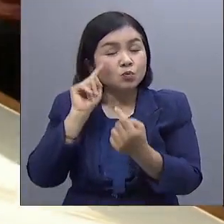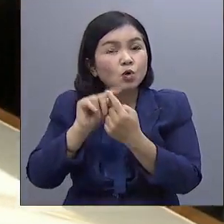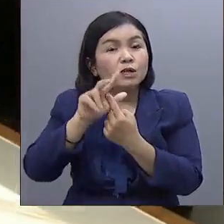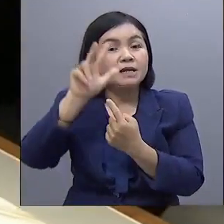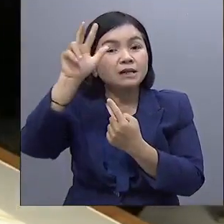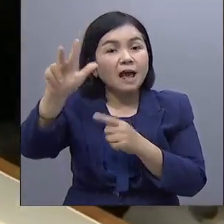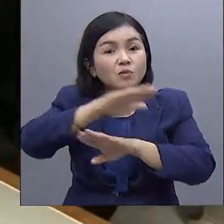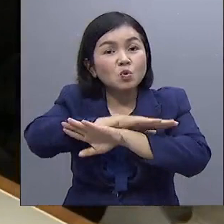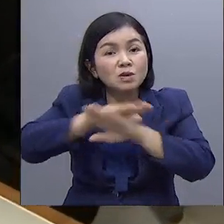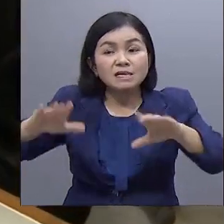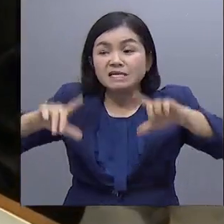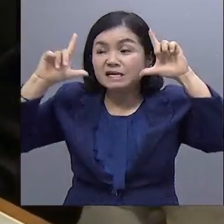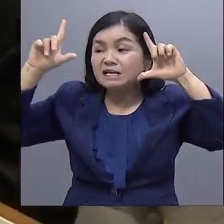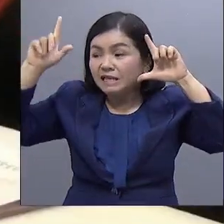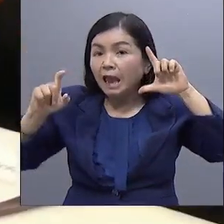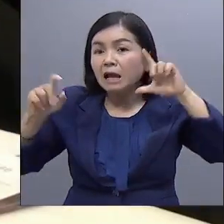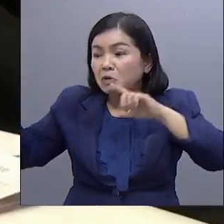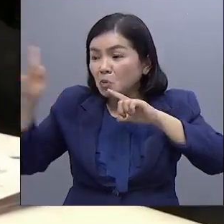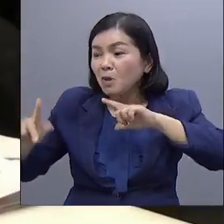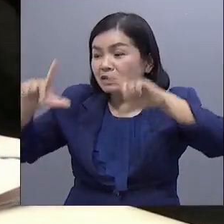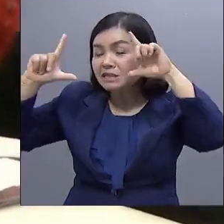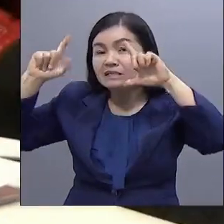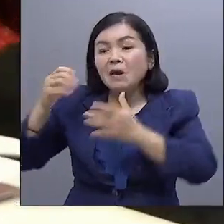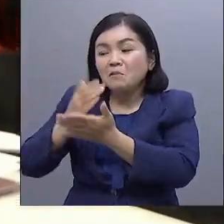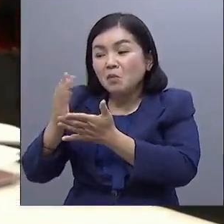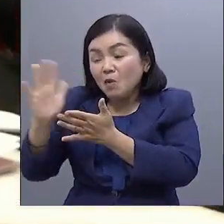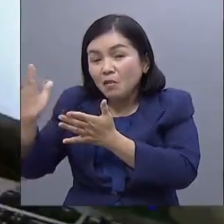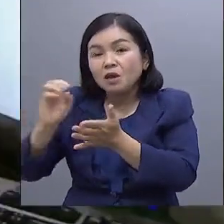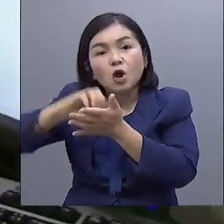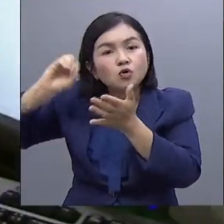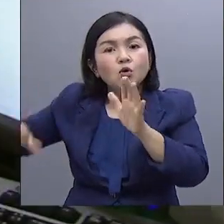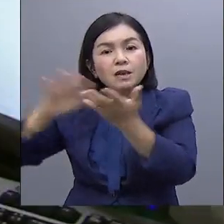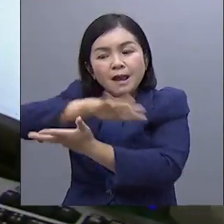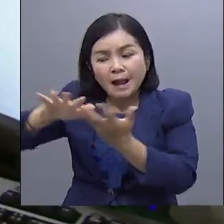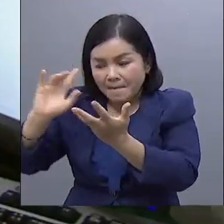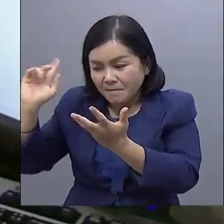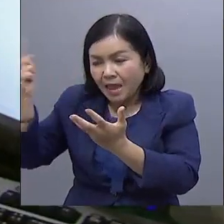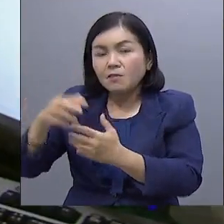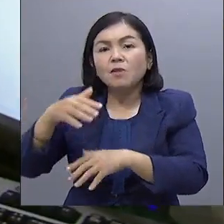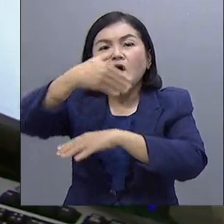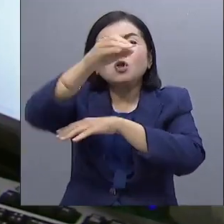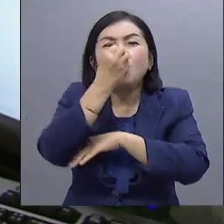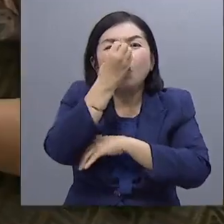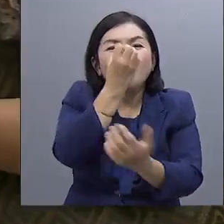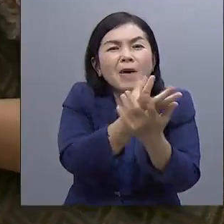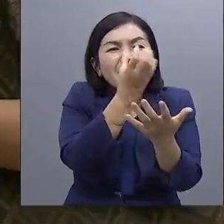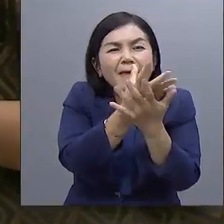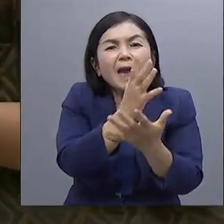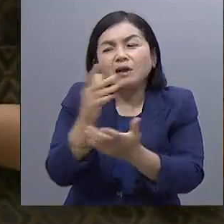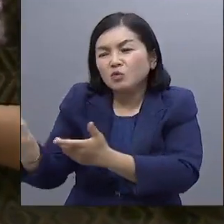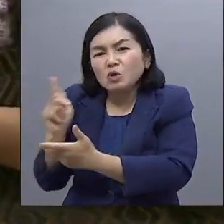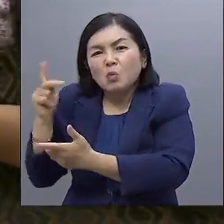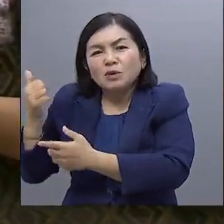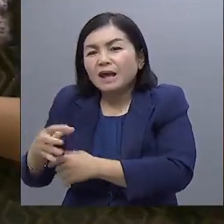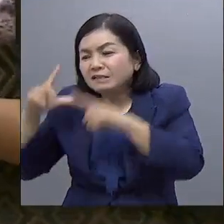เลิก Blacklist Credit Bureau โดยมีเป้าหมายเพื่อให้คนเข้าถึงสินเชื่อในระบบมากขึ้นนะคะไม่ต้องไปกู้เงินนอกระบบซึ่งมีอัตราดอกเบี้ยเงินกู้ที่สูง